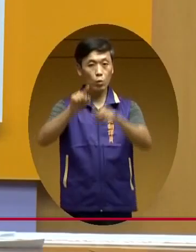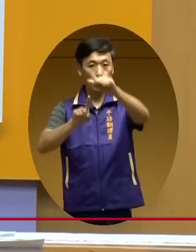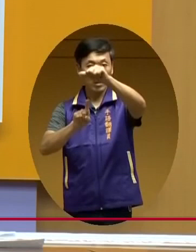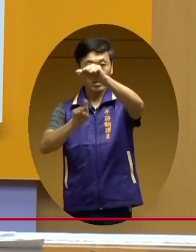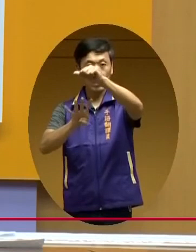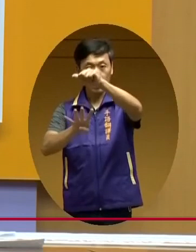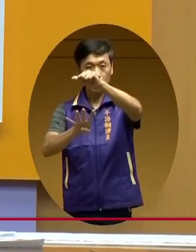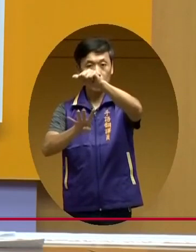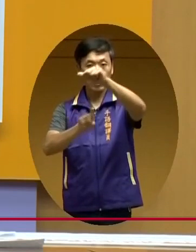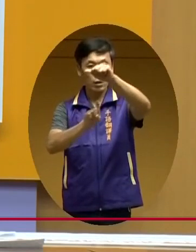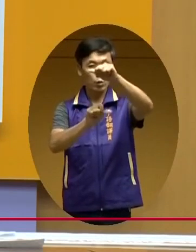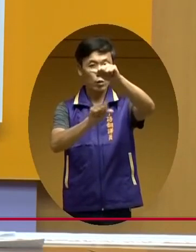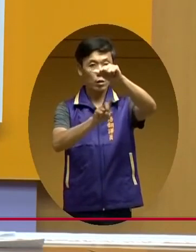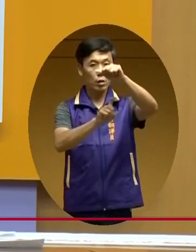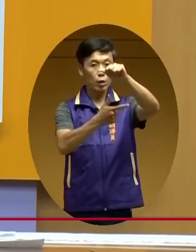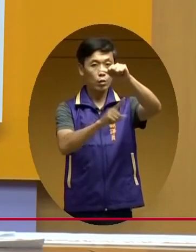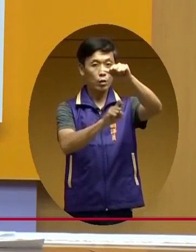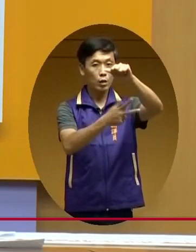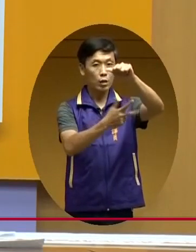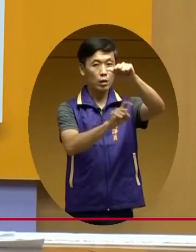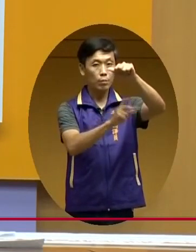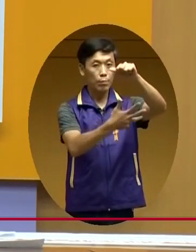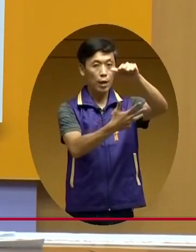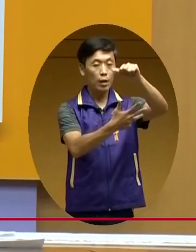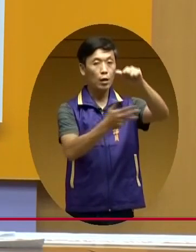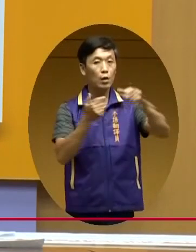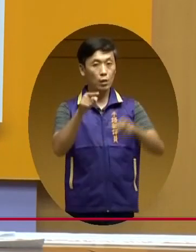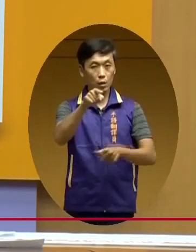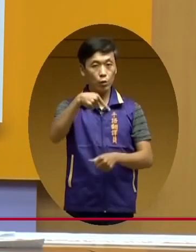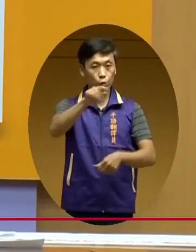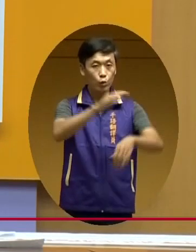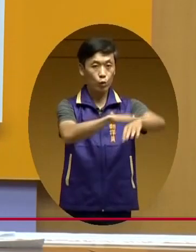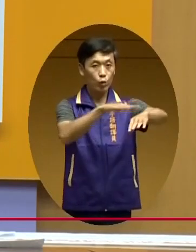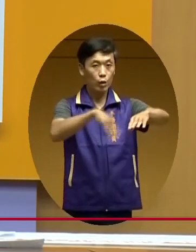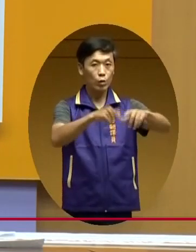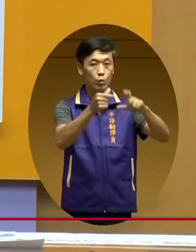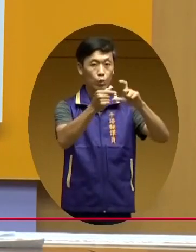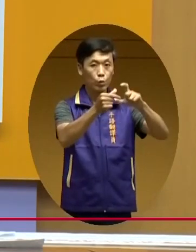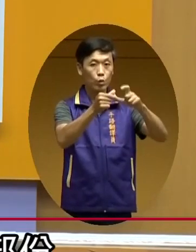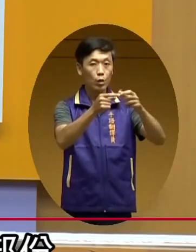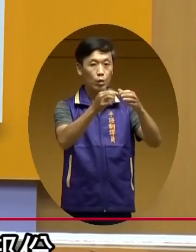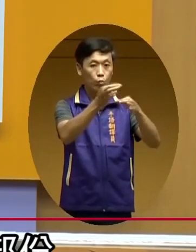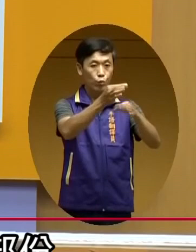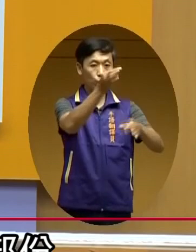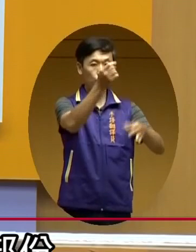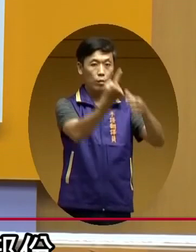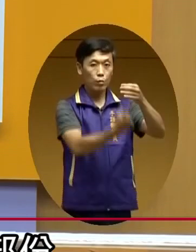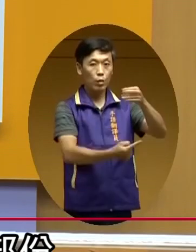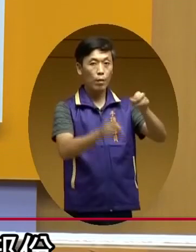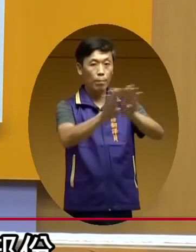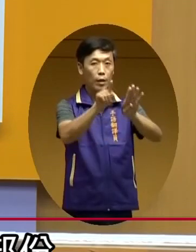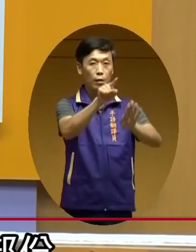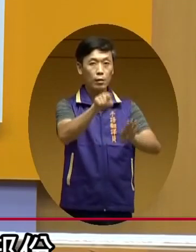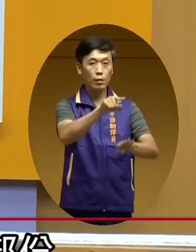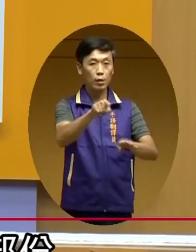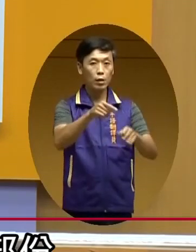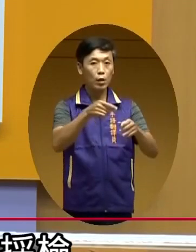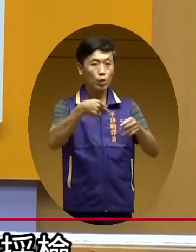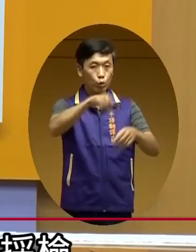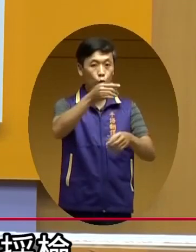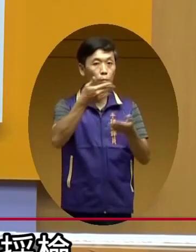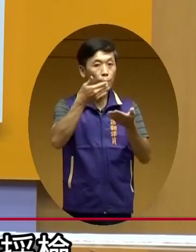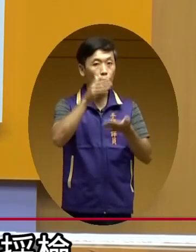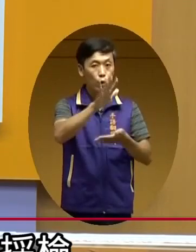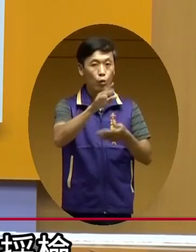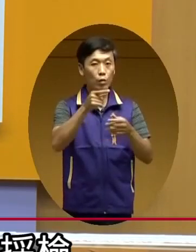5月14号、14、15、16、17、18，那你曾经到左营区的串门子烧烤店活动的这个部分，那请